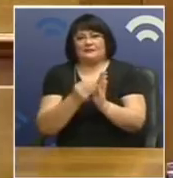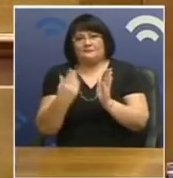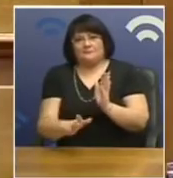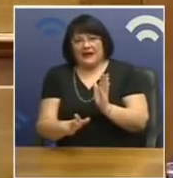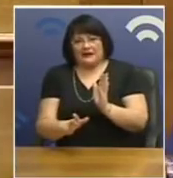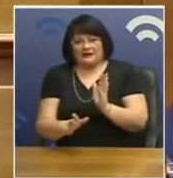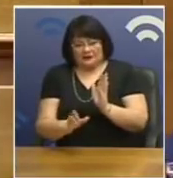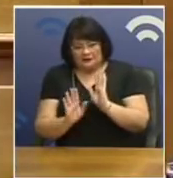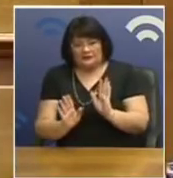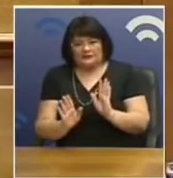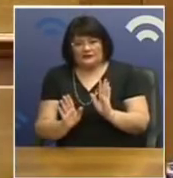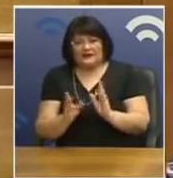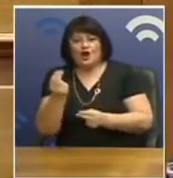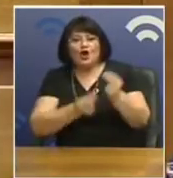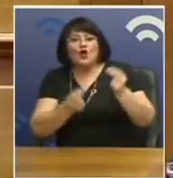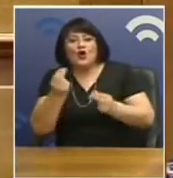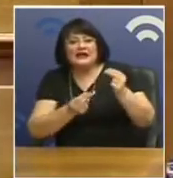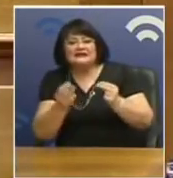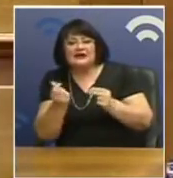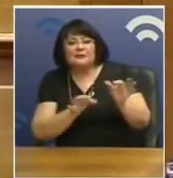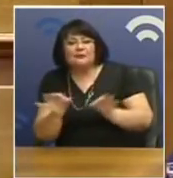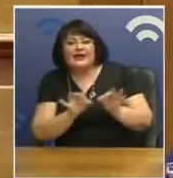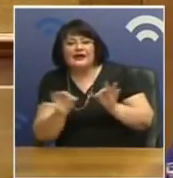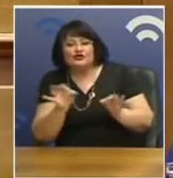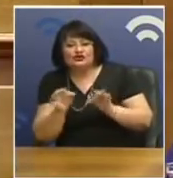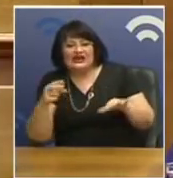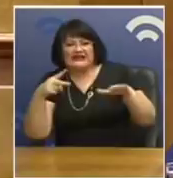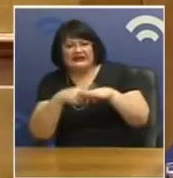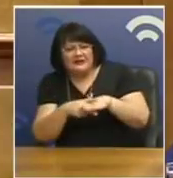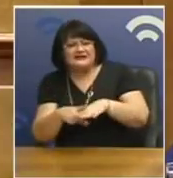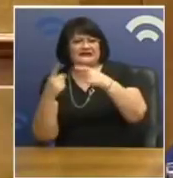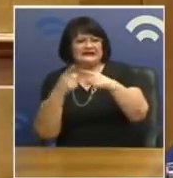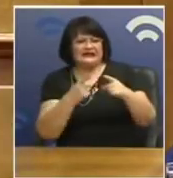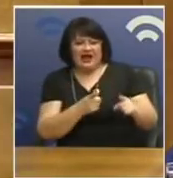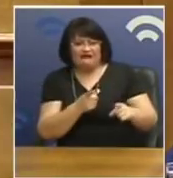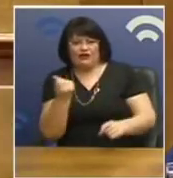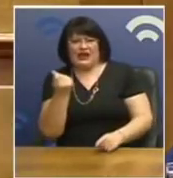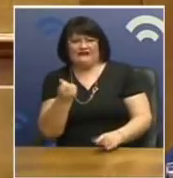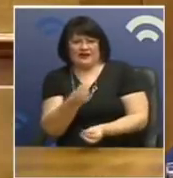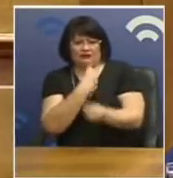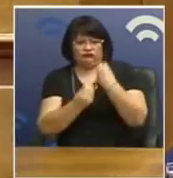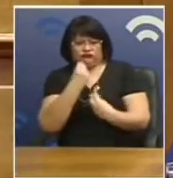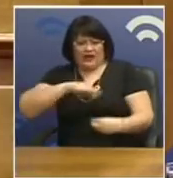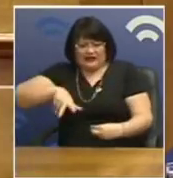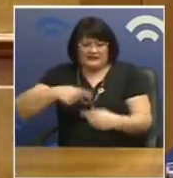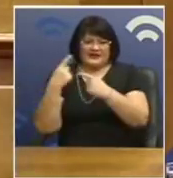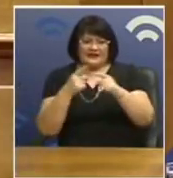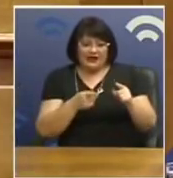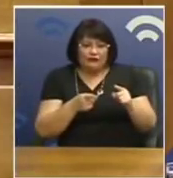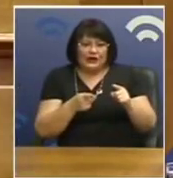των λογαριασμών και των περιουσιακών στοιχείων των εγκληματιών του οικονομικού εγκλήματος